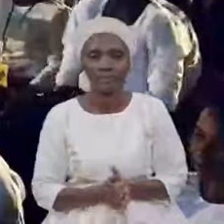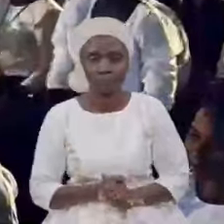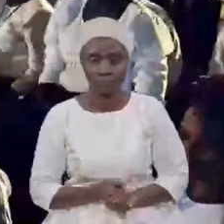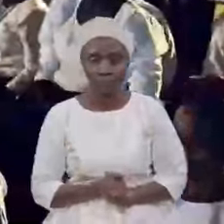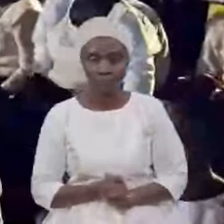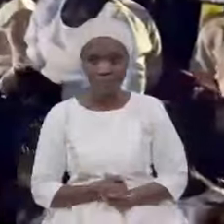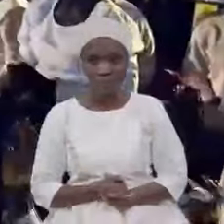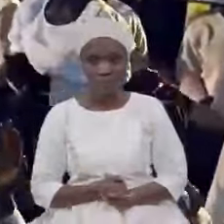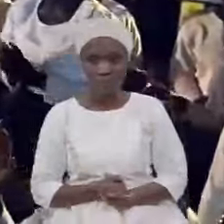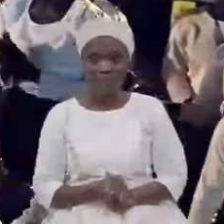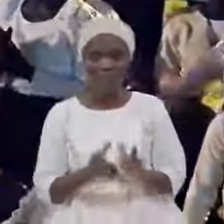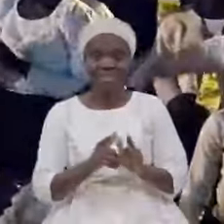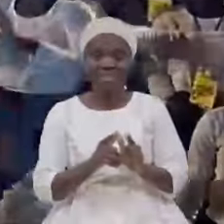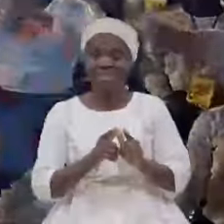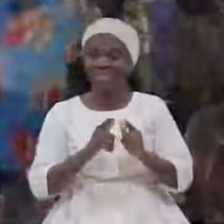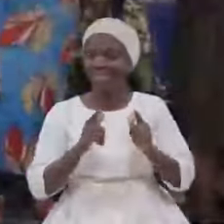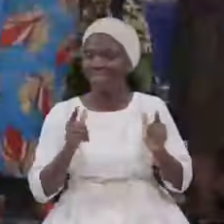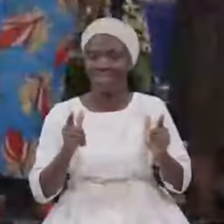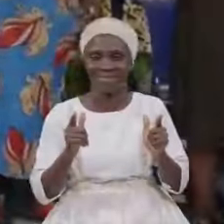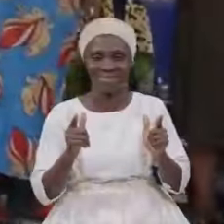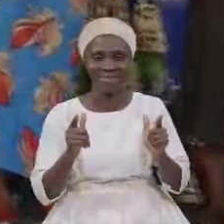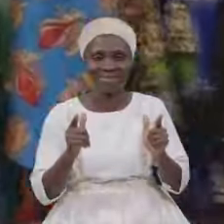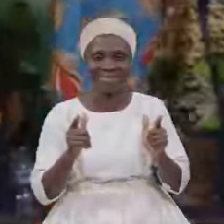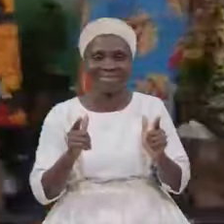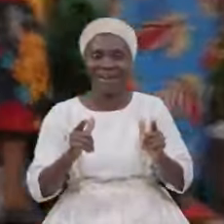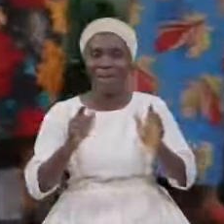Un plus grand Amen.